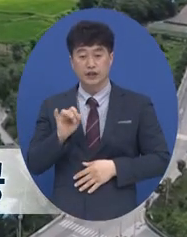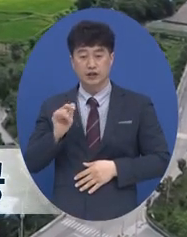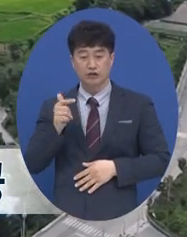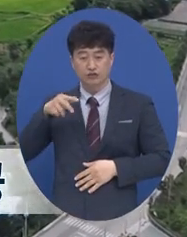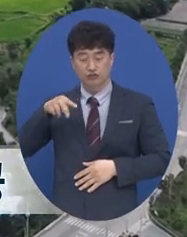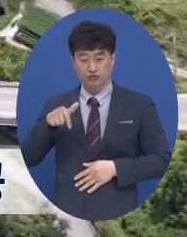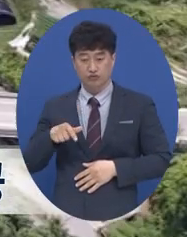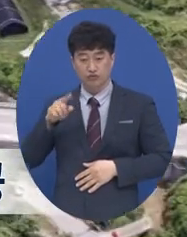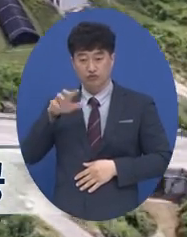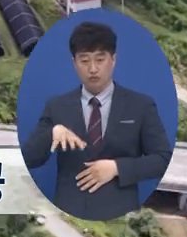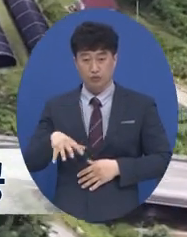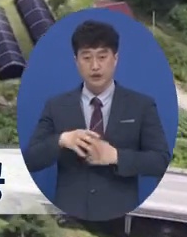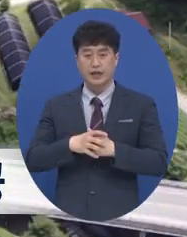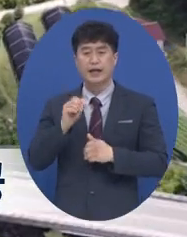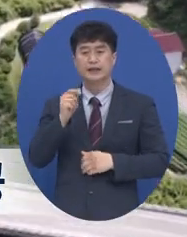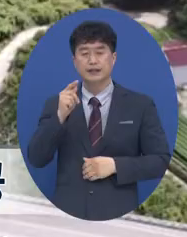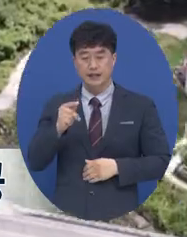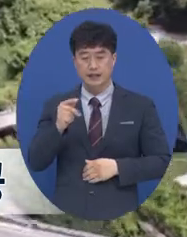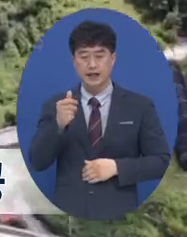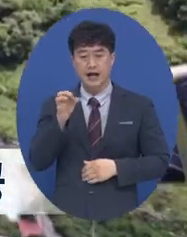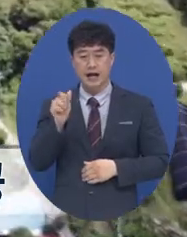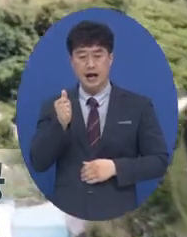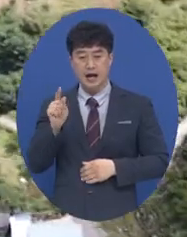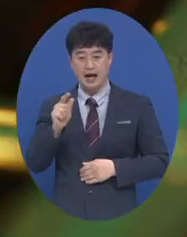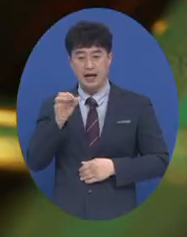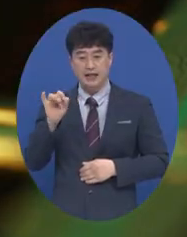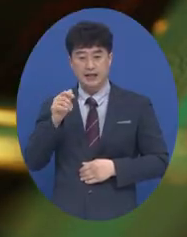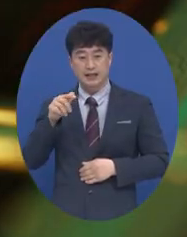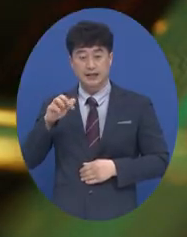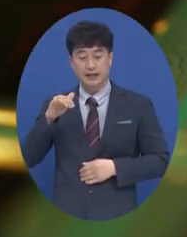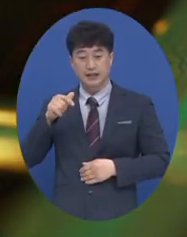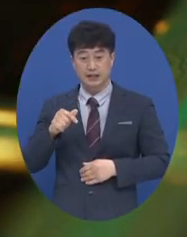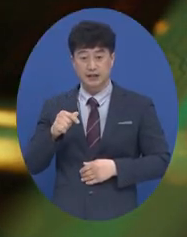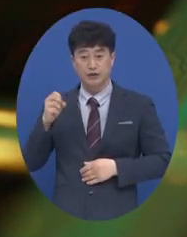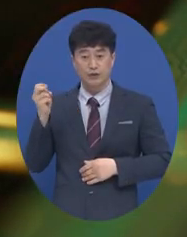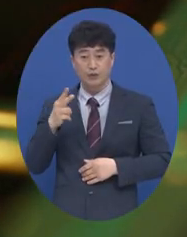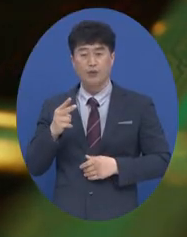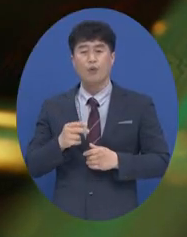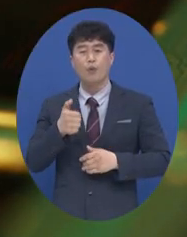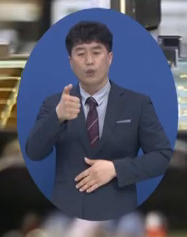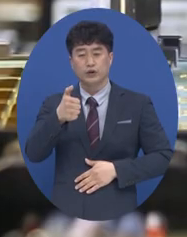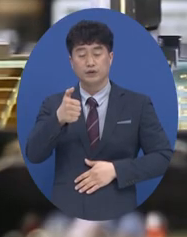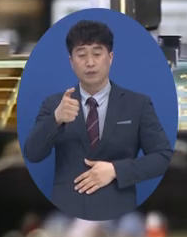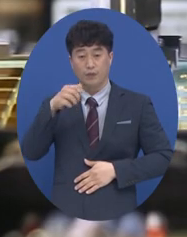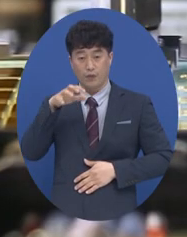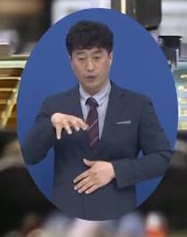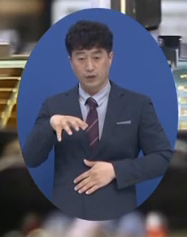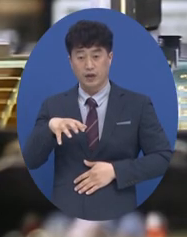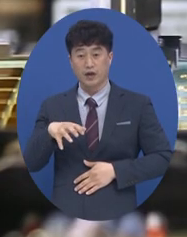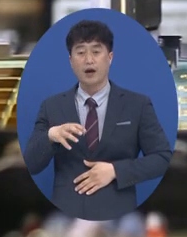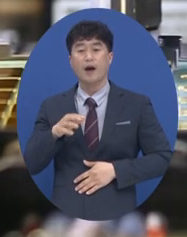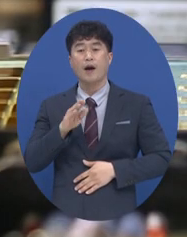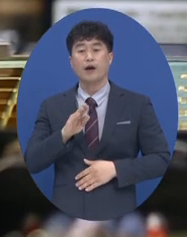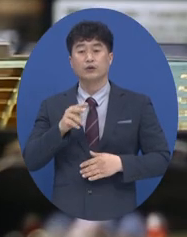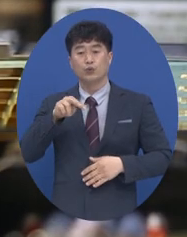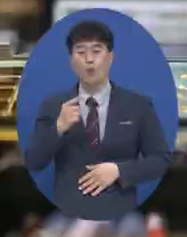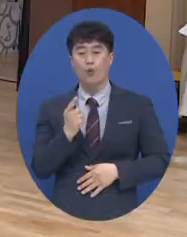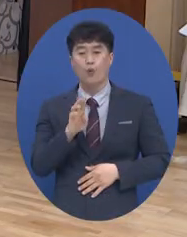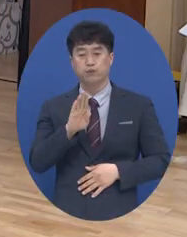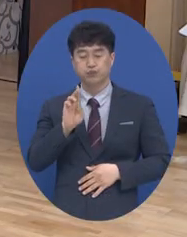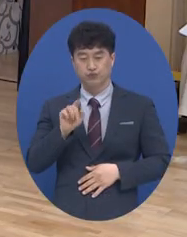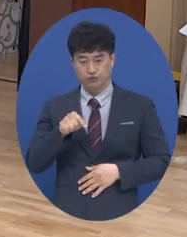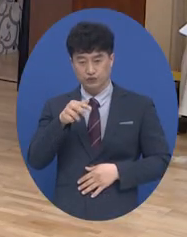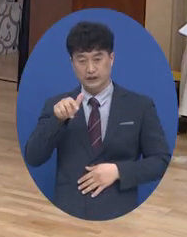처인구 원산면에 SK하이닉스와 국내외 50개 이상의 반도체 소재 부품 장비,